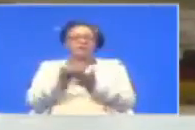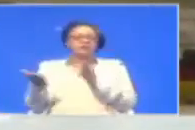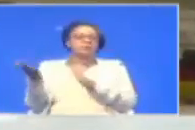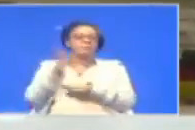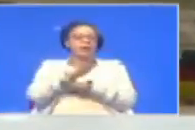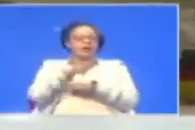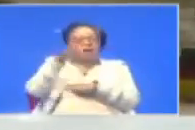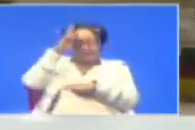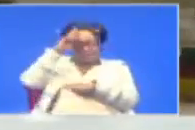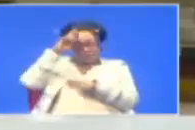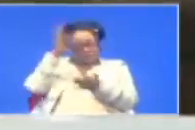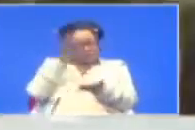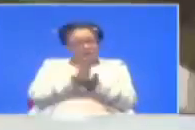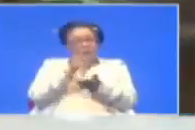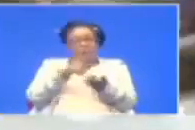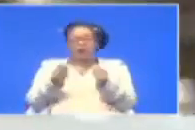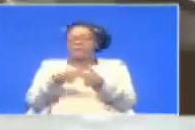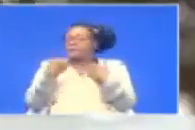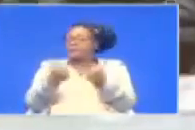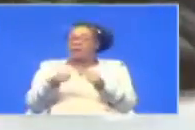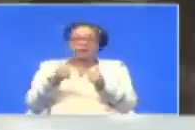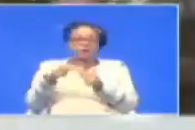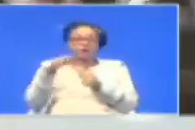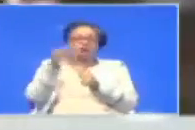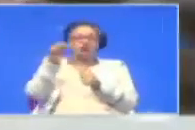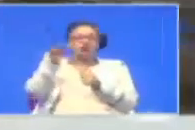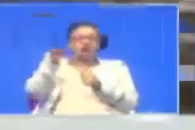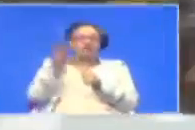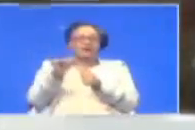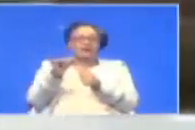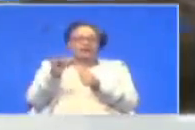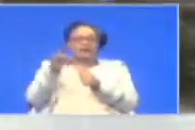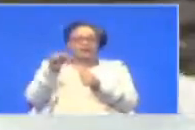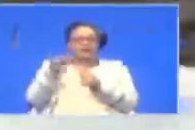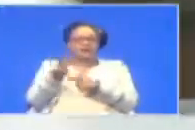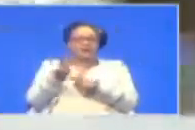bado hawajathibitisha yaliyojiri. Geoffrey Nyongesa, NTV.